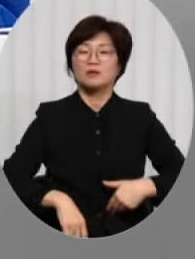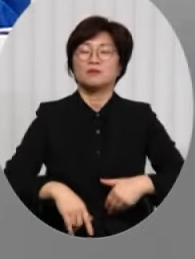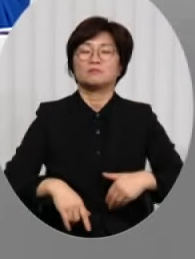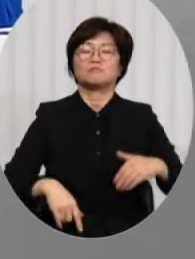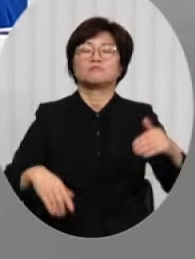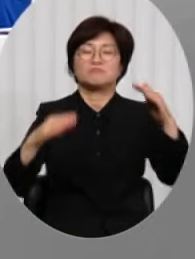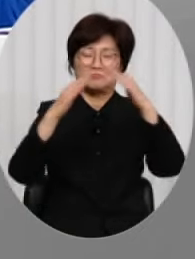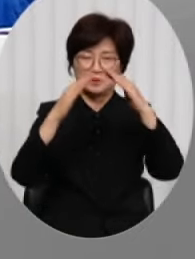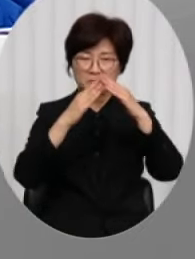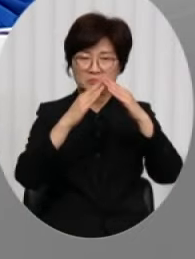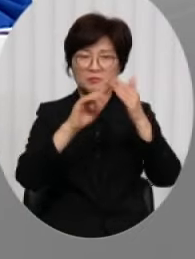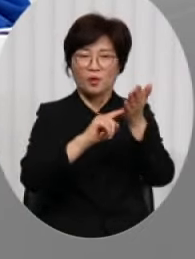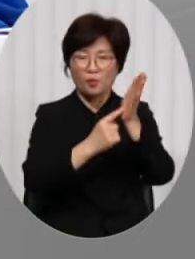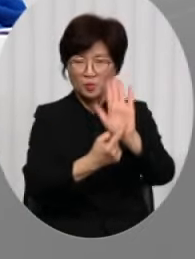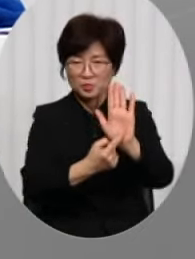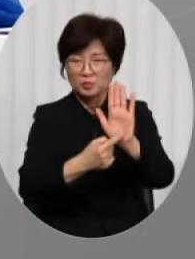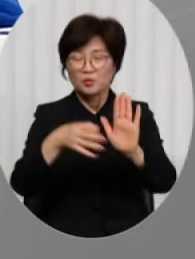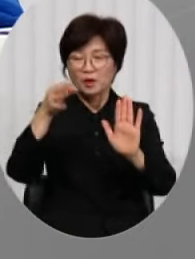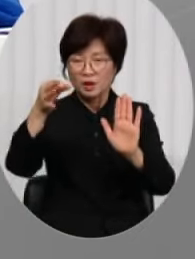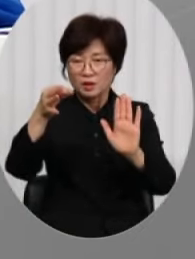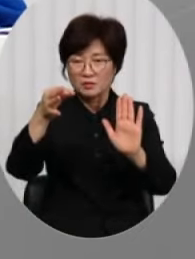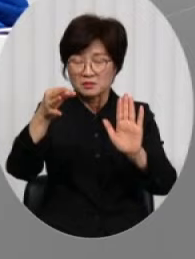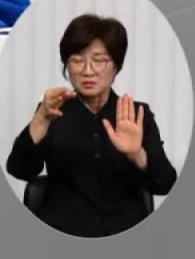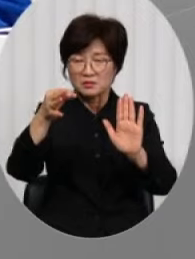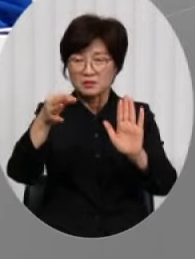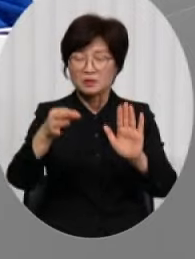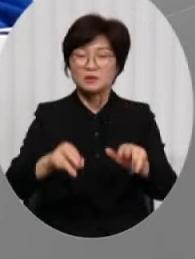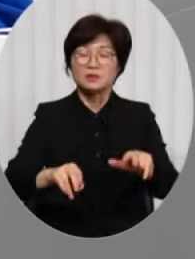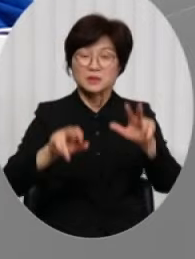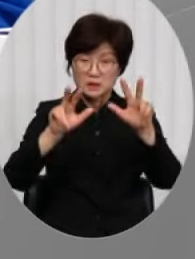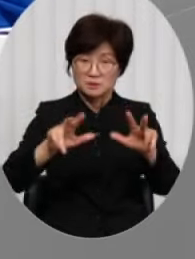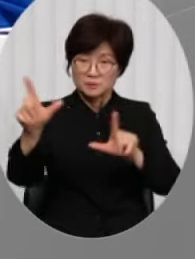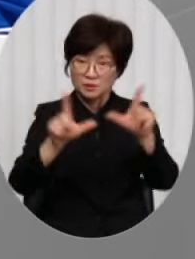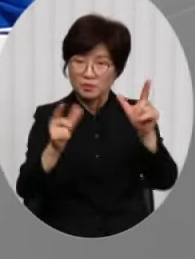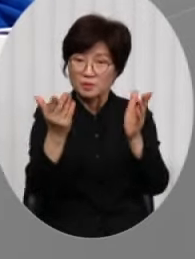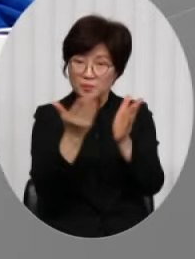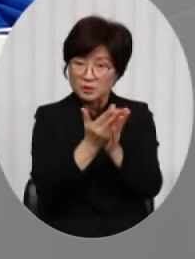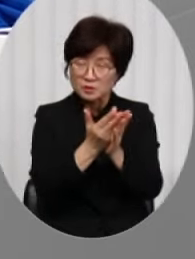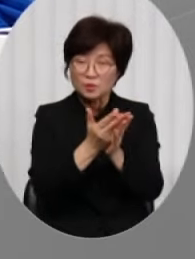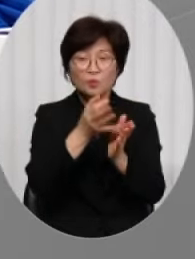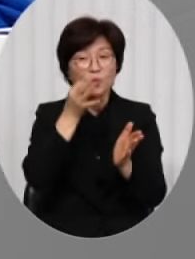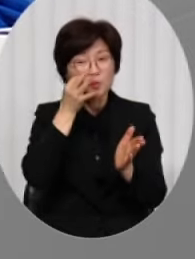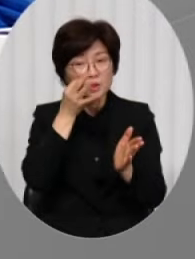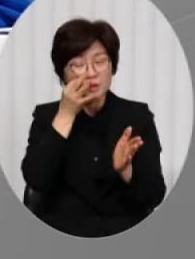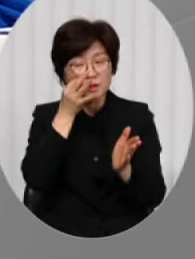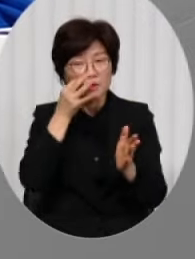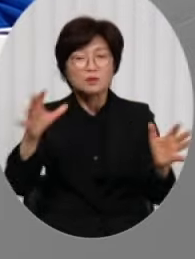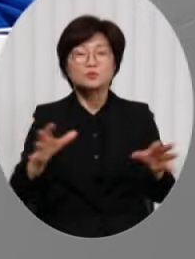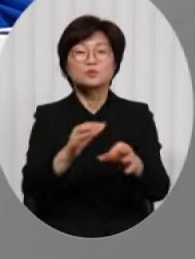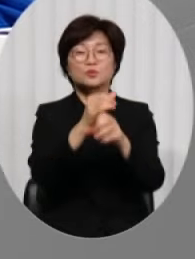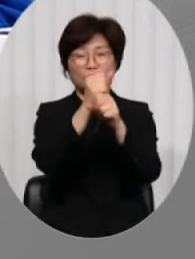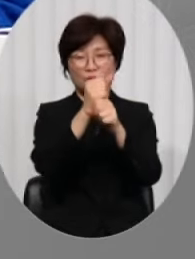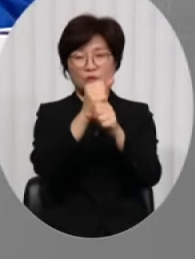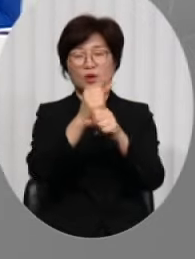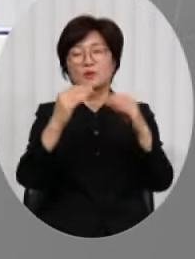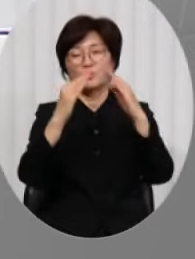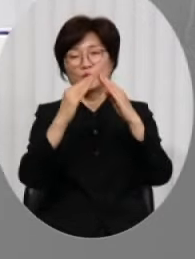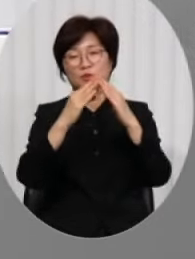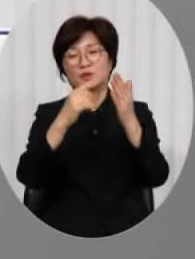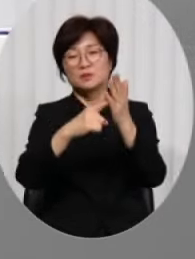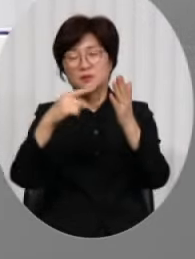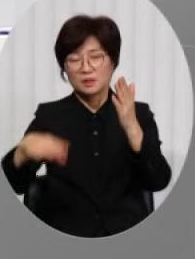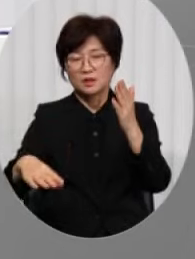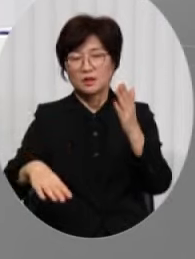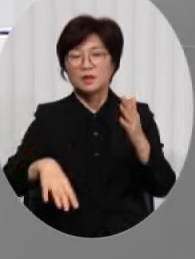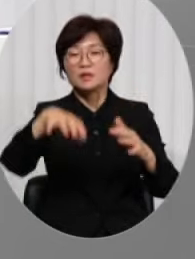얘기를 하면서 로드맵을 폐지하면서 그러면서 이제 종부세 세제도 개편을 했는데 이 종부세가 혹시 이 후보님은 이게 지역